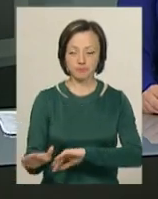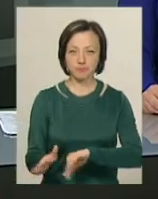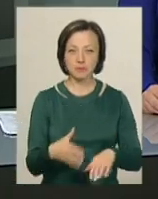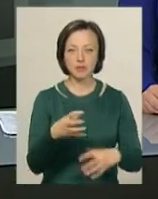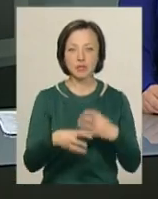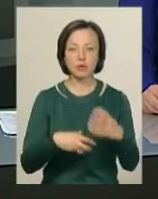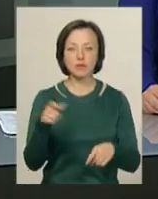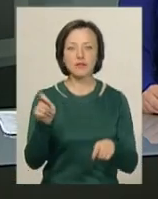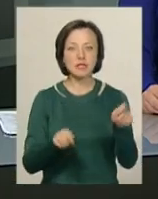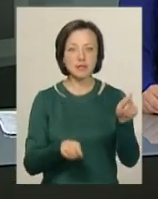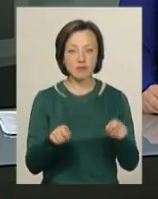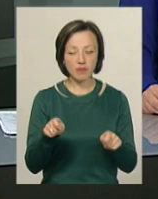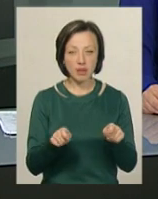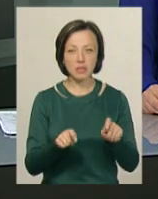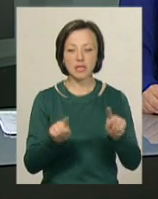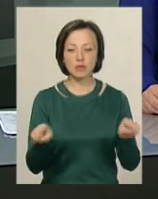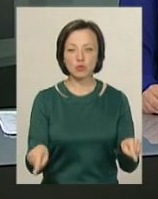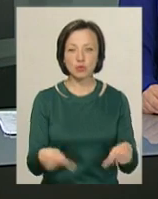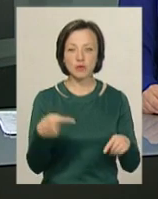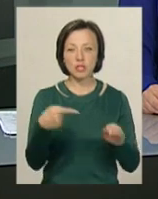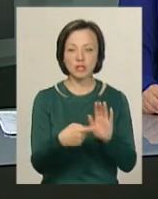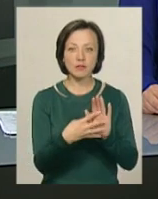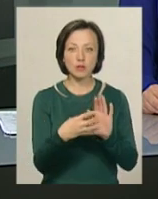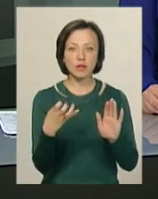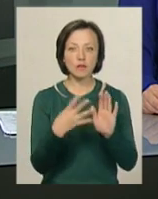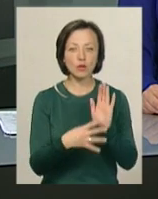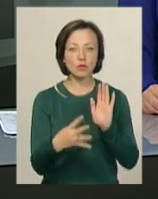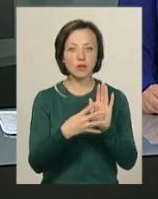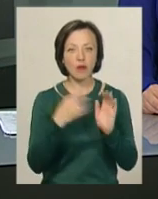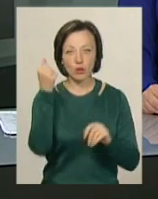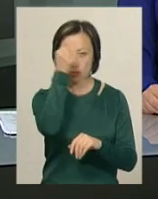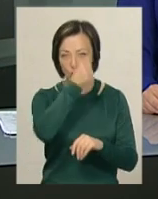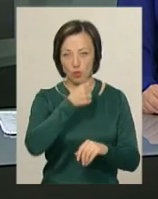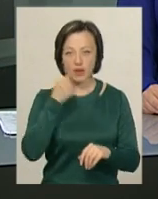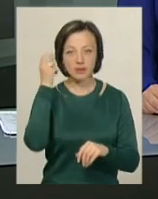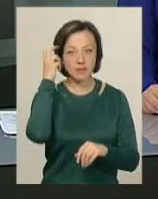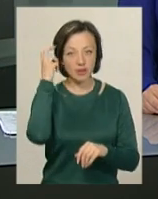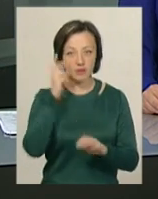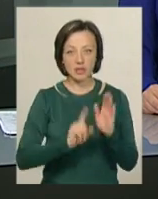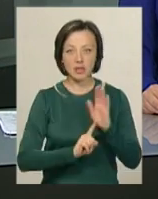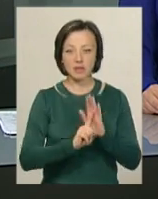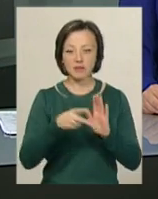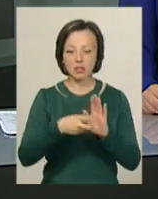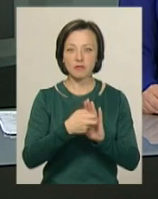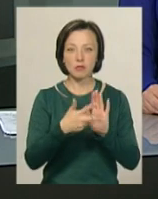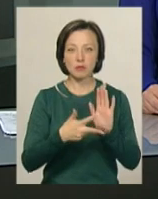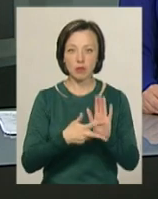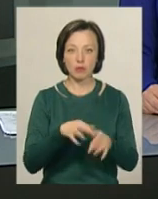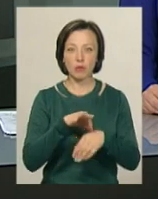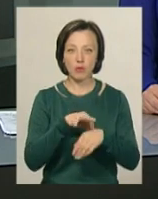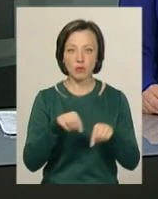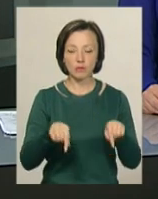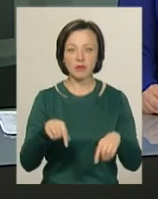Міжнародний фестиваль моновистав «Відлуння» заснований у 1999 році в Києві. З 2018 року проводиться